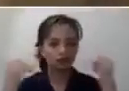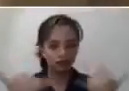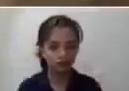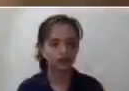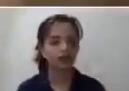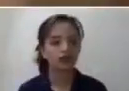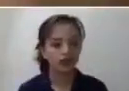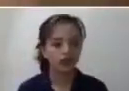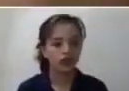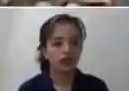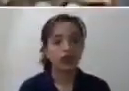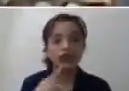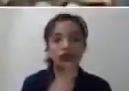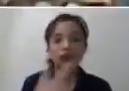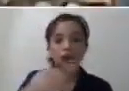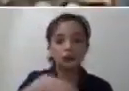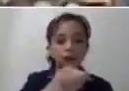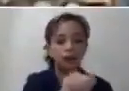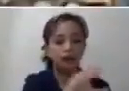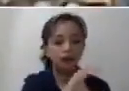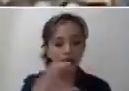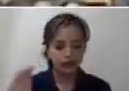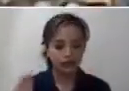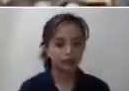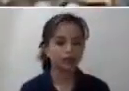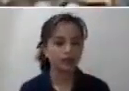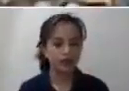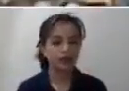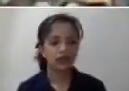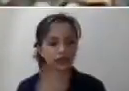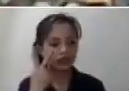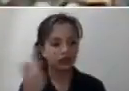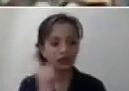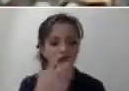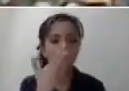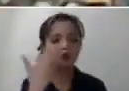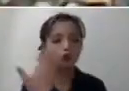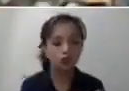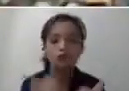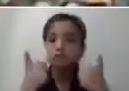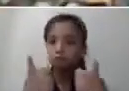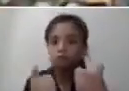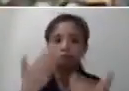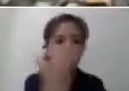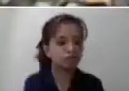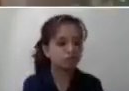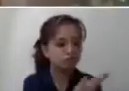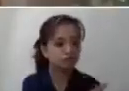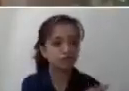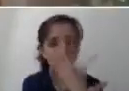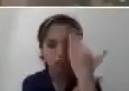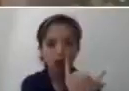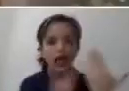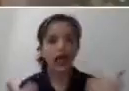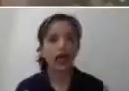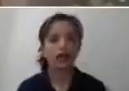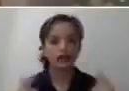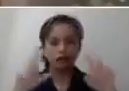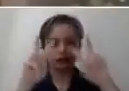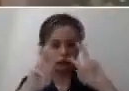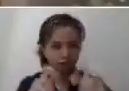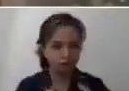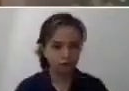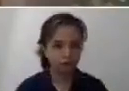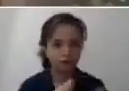nawawalang budget sa ayuda. Lahat anya ng budget na natatanggap ng financial service providers na kanilang kinuha, kabilang ang StarPay